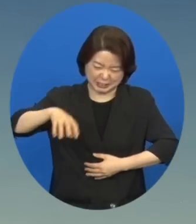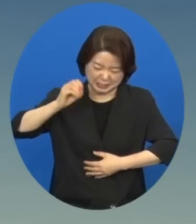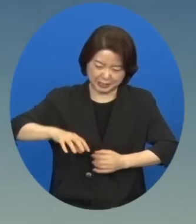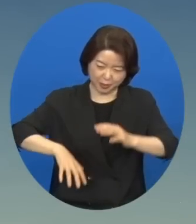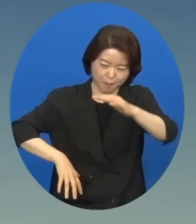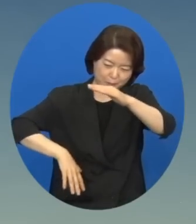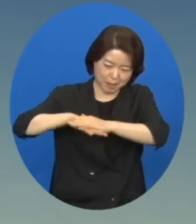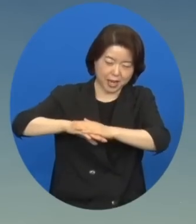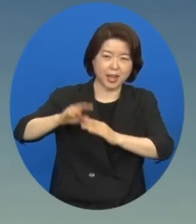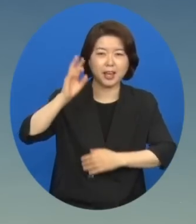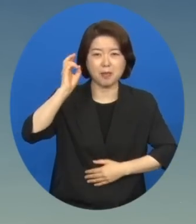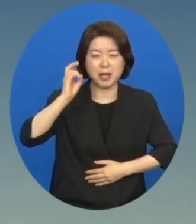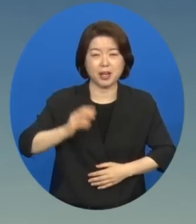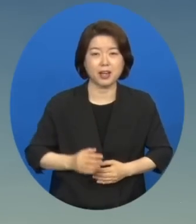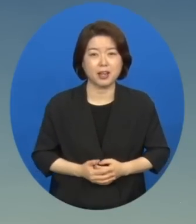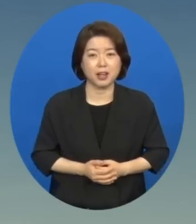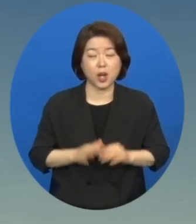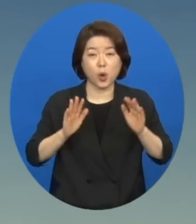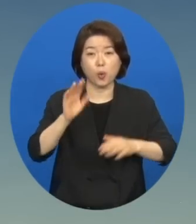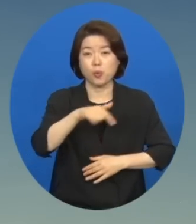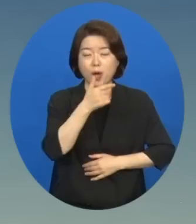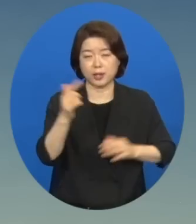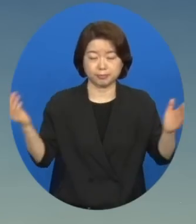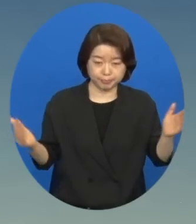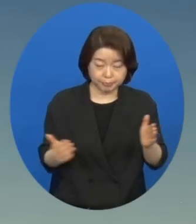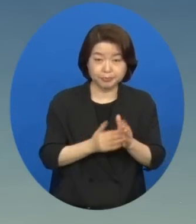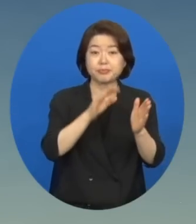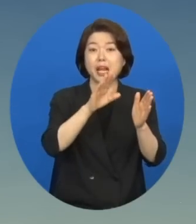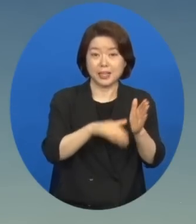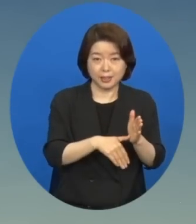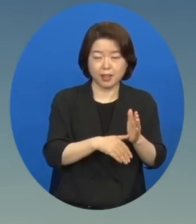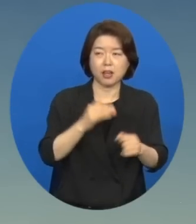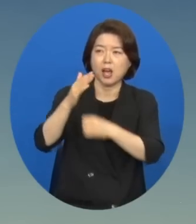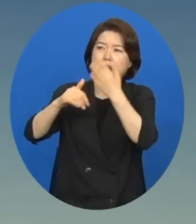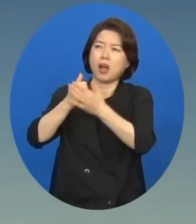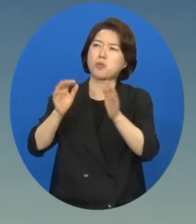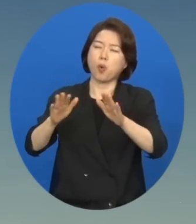차 있어요. 그래서 오늘 하루를 마무리할 때 하나님,